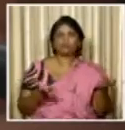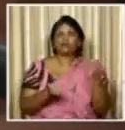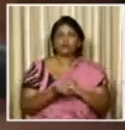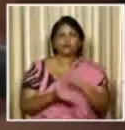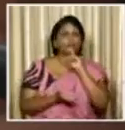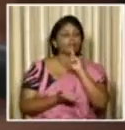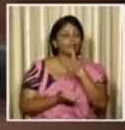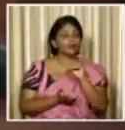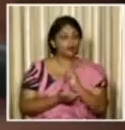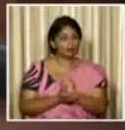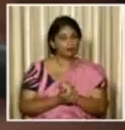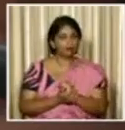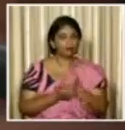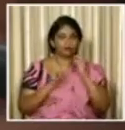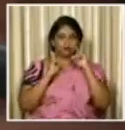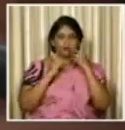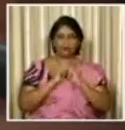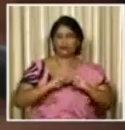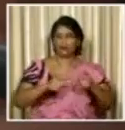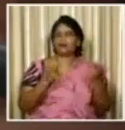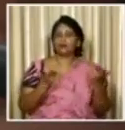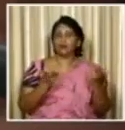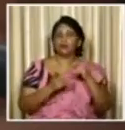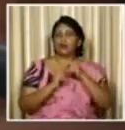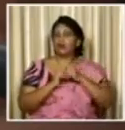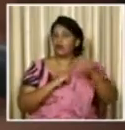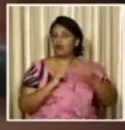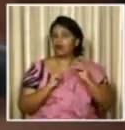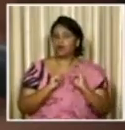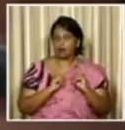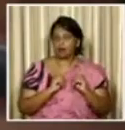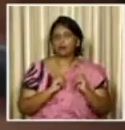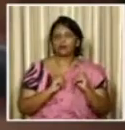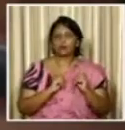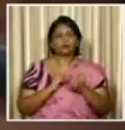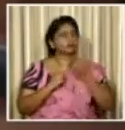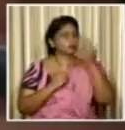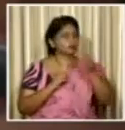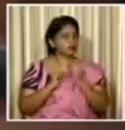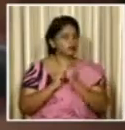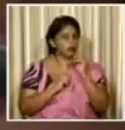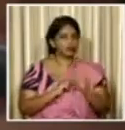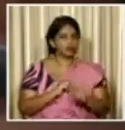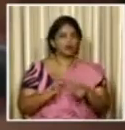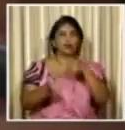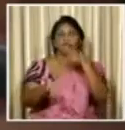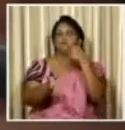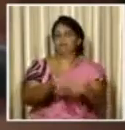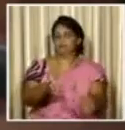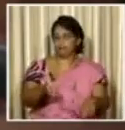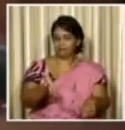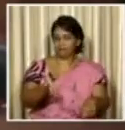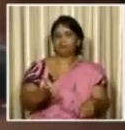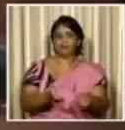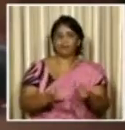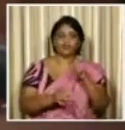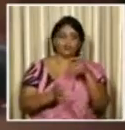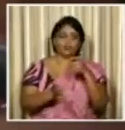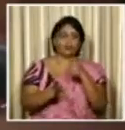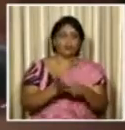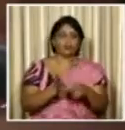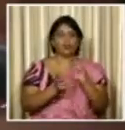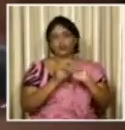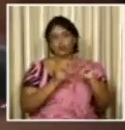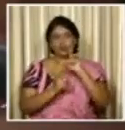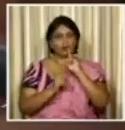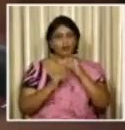kiwi, ida semua dan ne muka dekaran ni kila. Ada ida pasti muka tu ni, ida pasti itu bici di tamai asangkara, mandak kesemara asangkara ni tepak